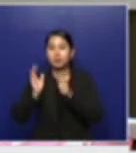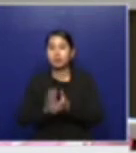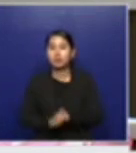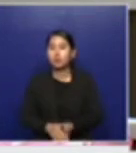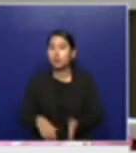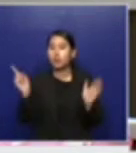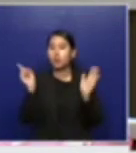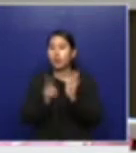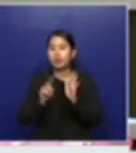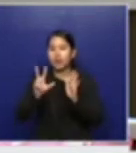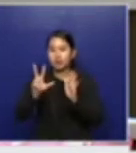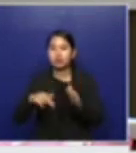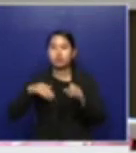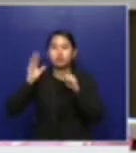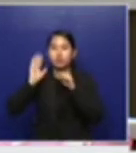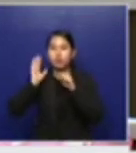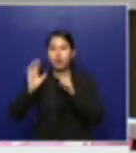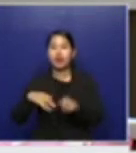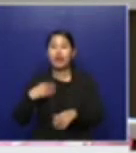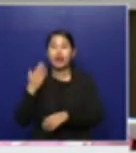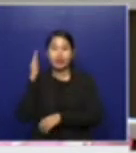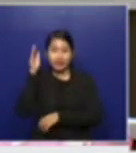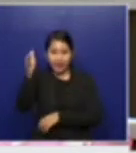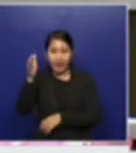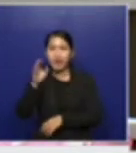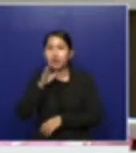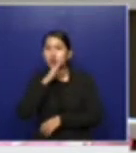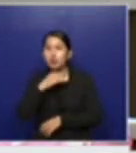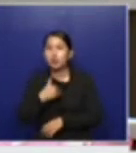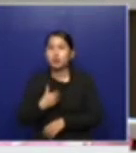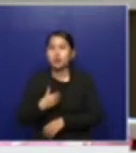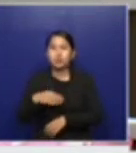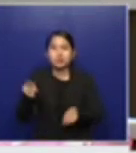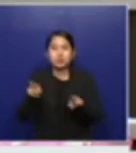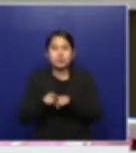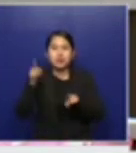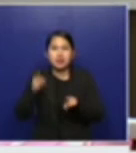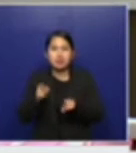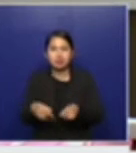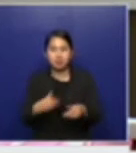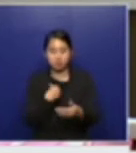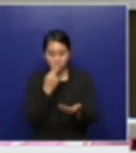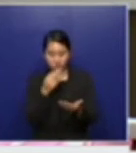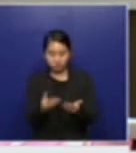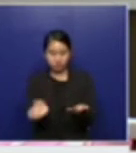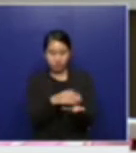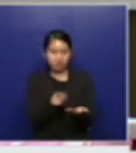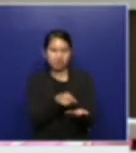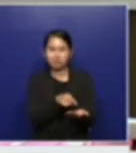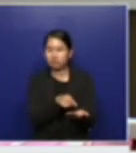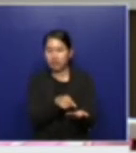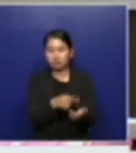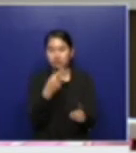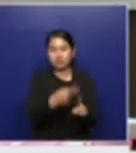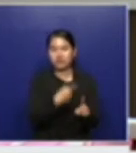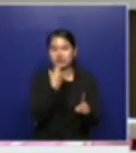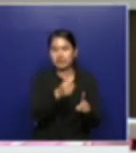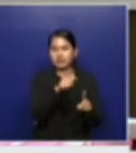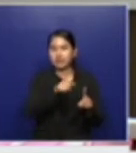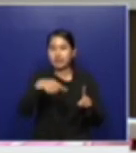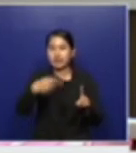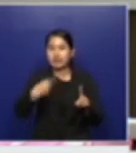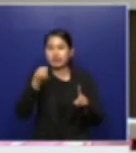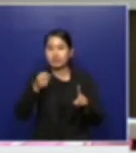ครั้งแล้วนะครับครั้งหน้าถ้าเหมือนกันอีกทุกครั้งนี่ผมเปิดดูแล้วกับฟอร์มแบบนี่ของเดือนตุลาถึงเดือนธันว